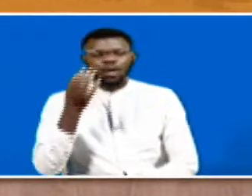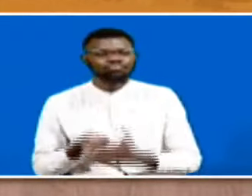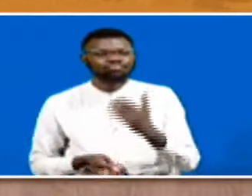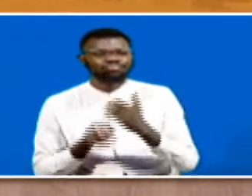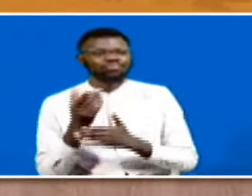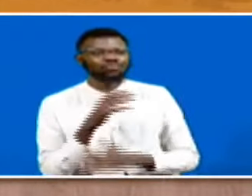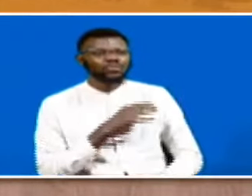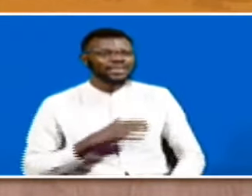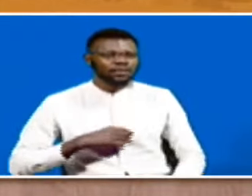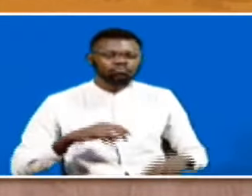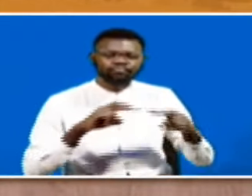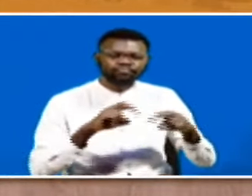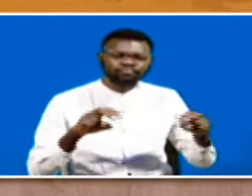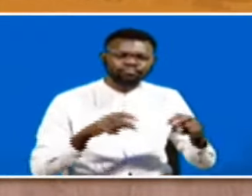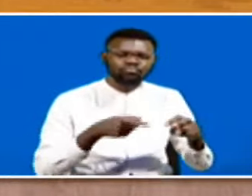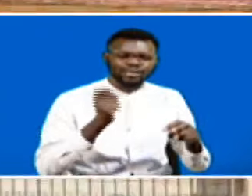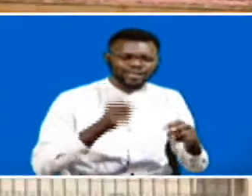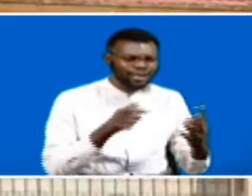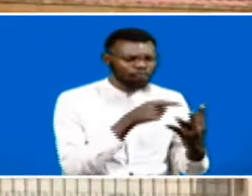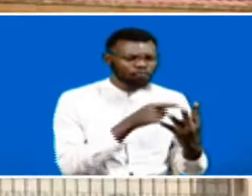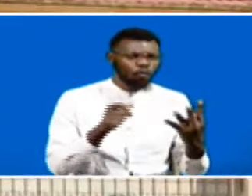4 wanaodaiwa kukosa uadilifu.